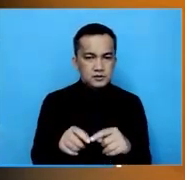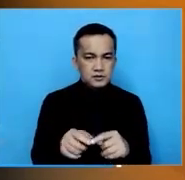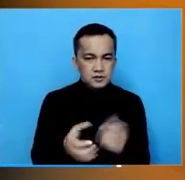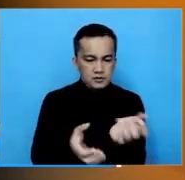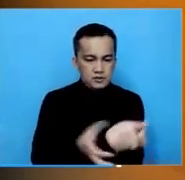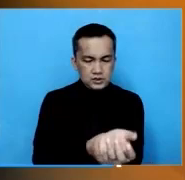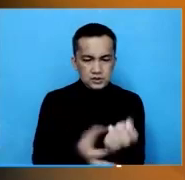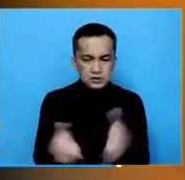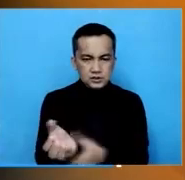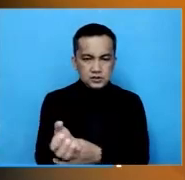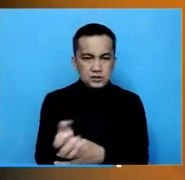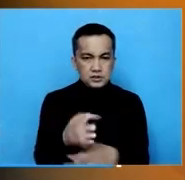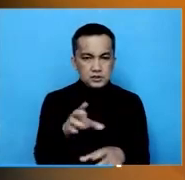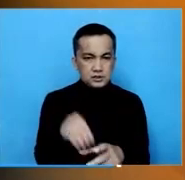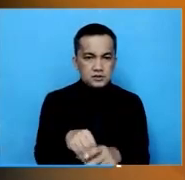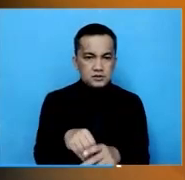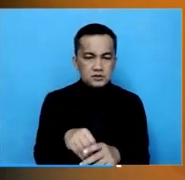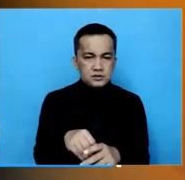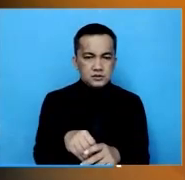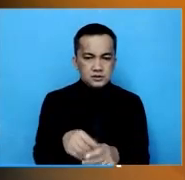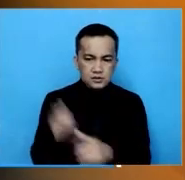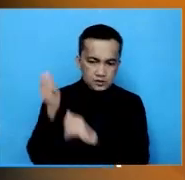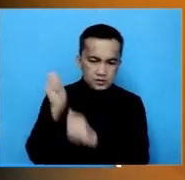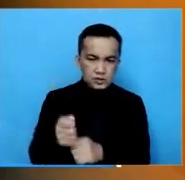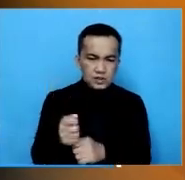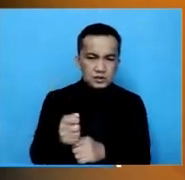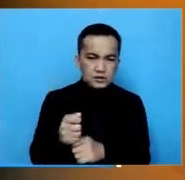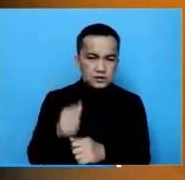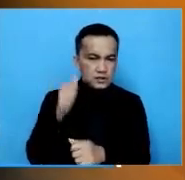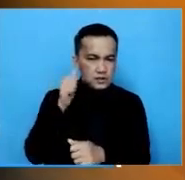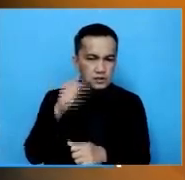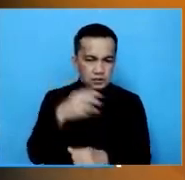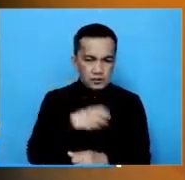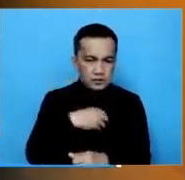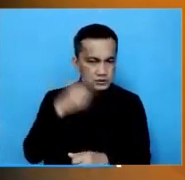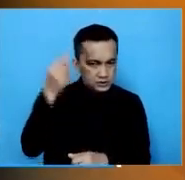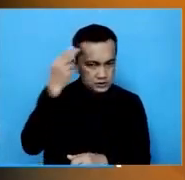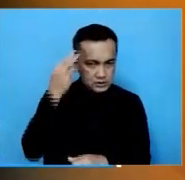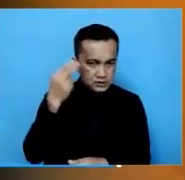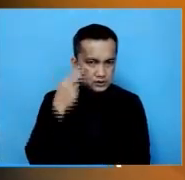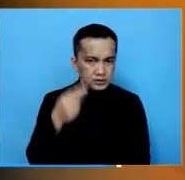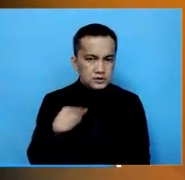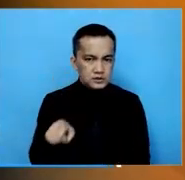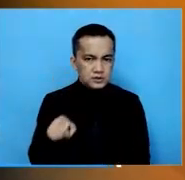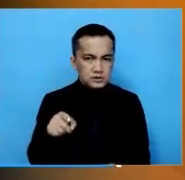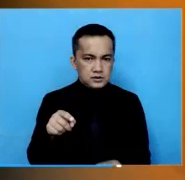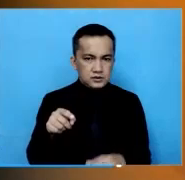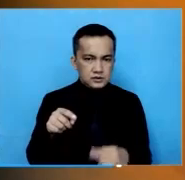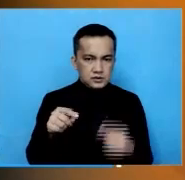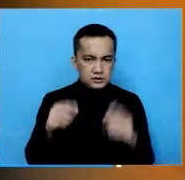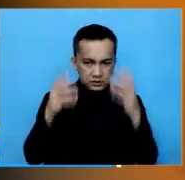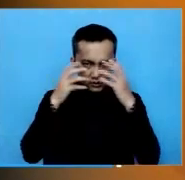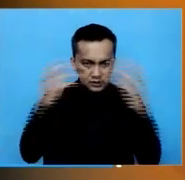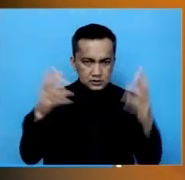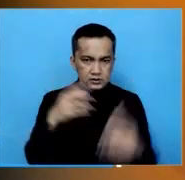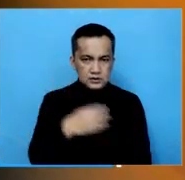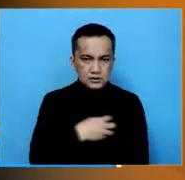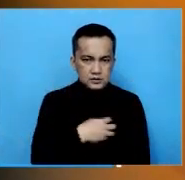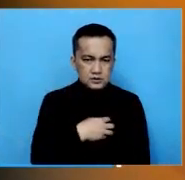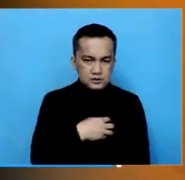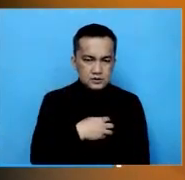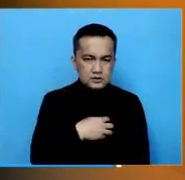isa sa mga sangkot, hinataw sa ulo ng dalagita ang pulis sa ulo. Dito na raw nagdilim ang paningin ng pulis